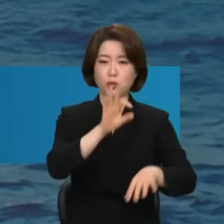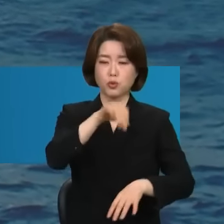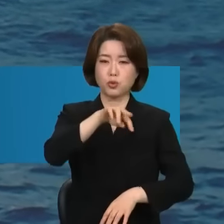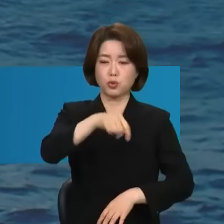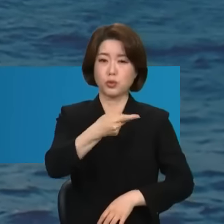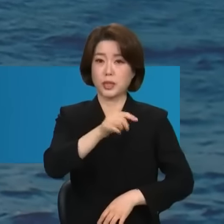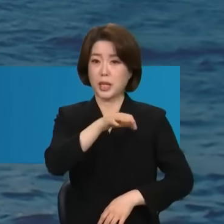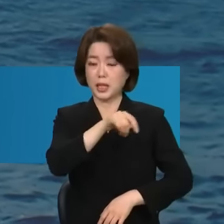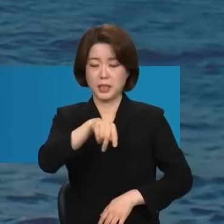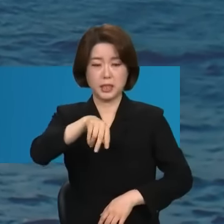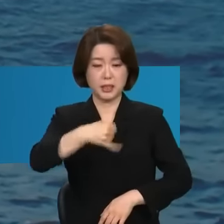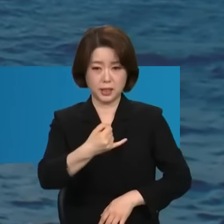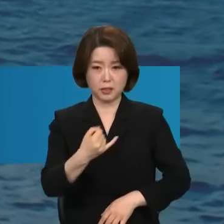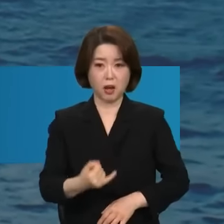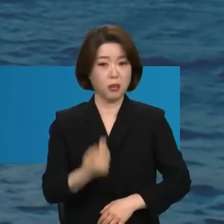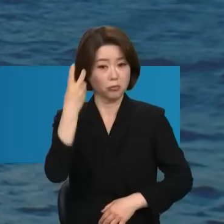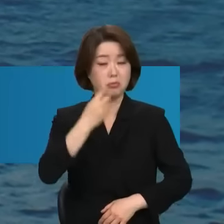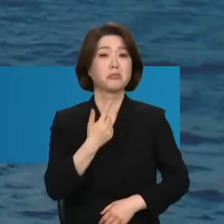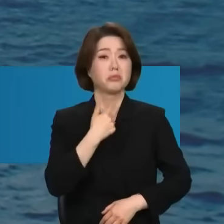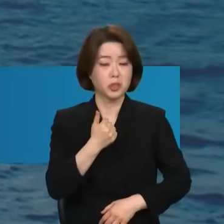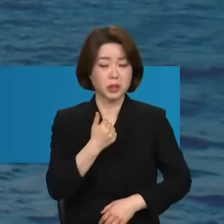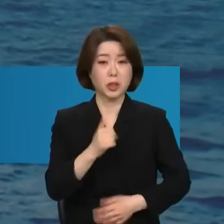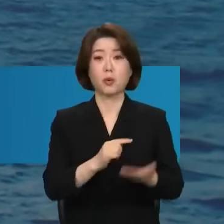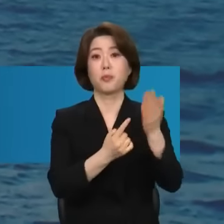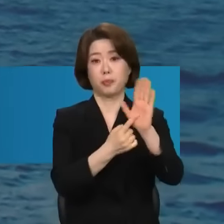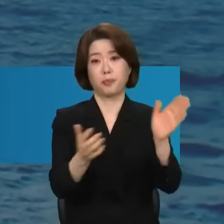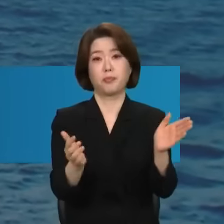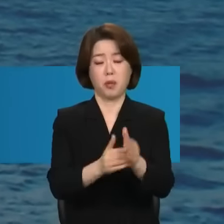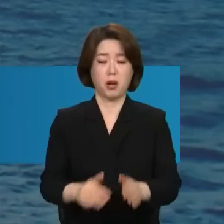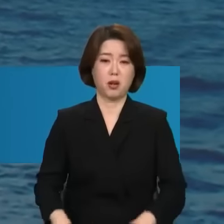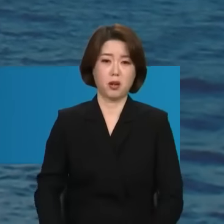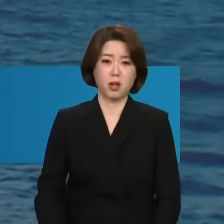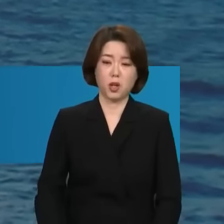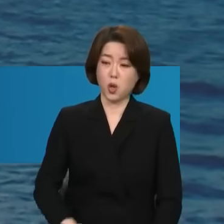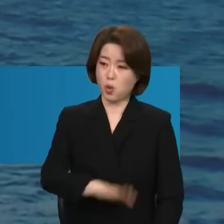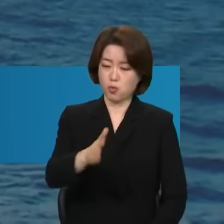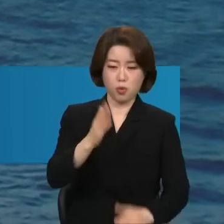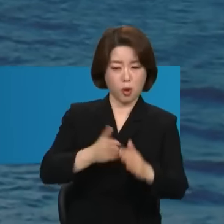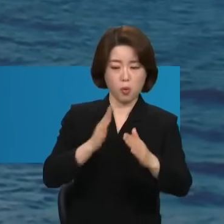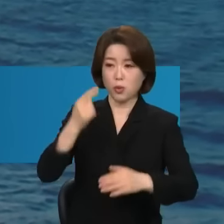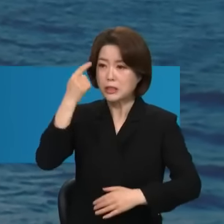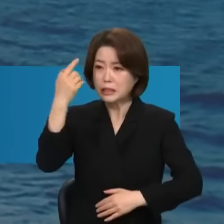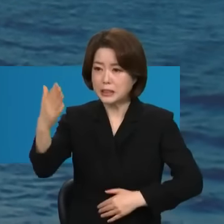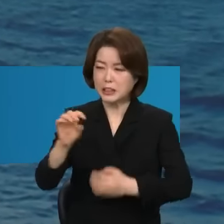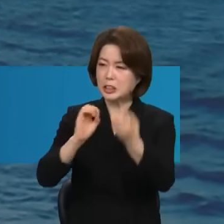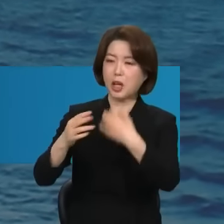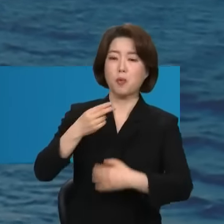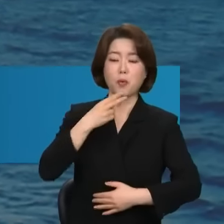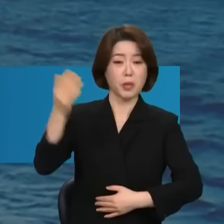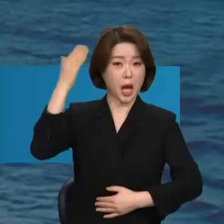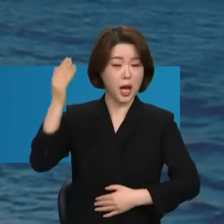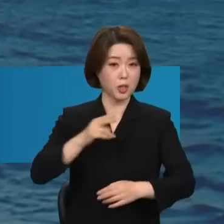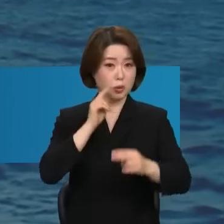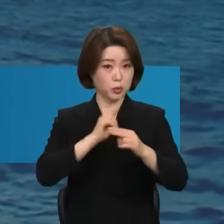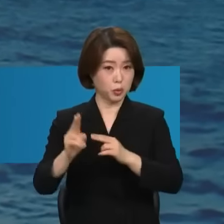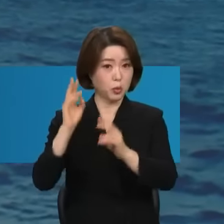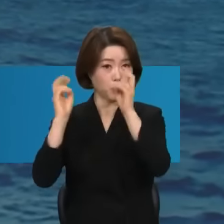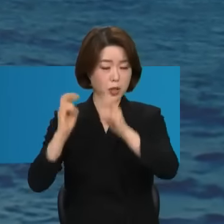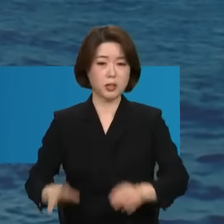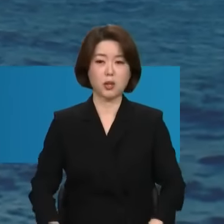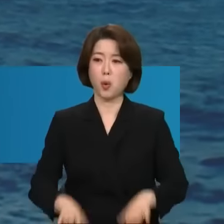탐사했다 단독 보도해 드렸습니다 그간 저희의 공식 지리에 제대로 답하지 않던 한국 석유 공사는 오늘